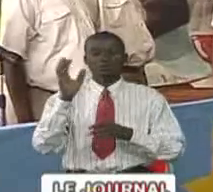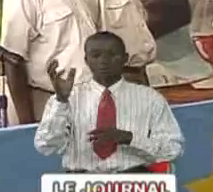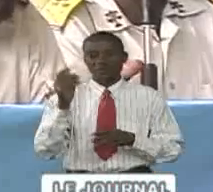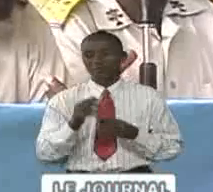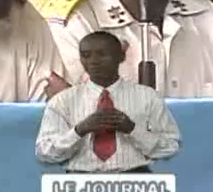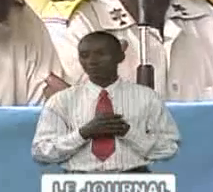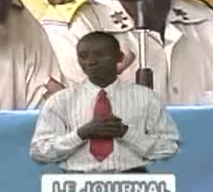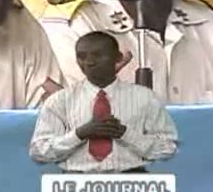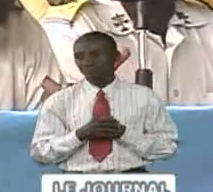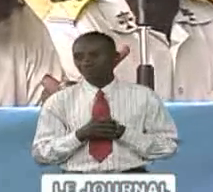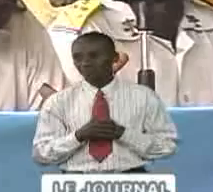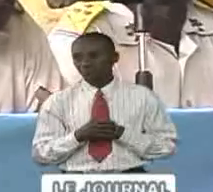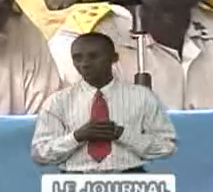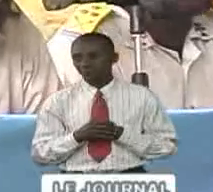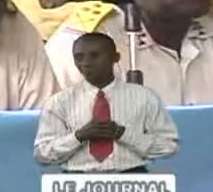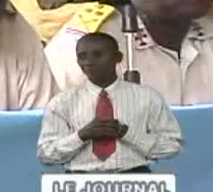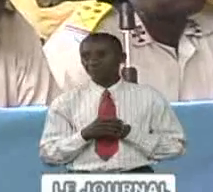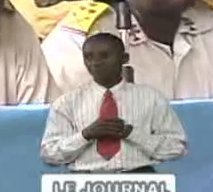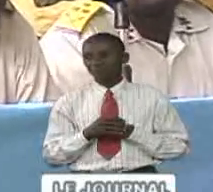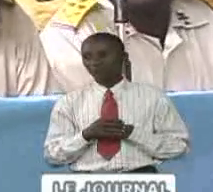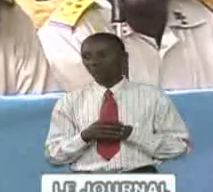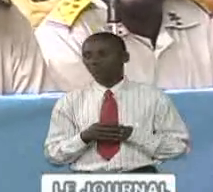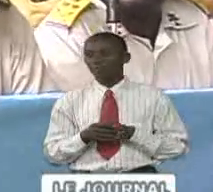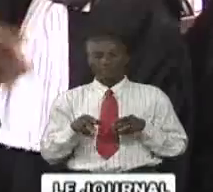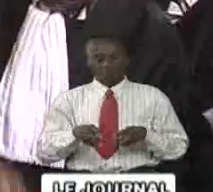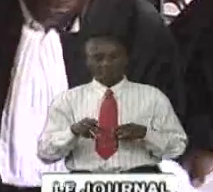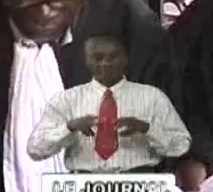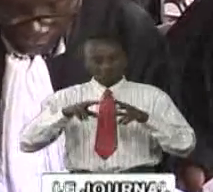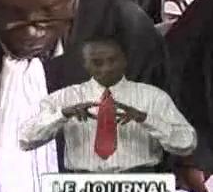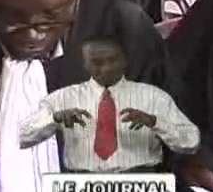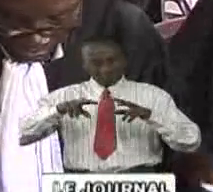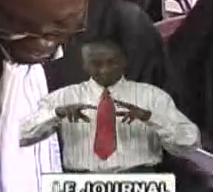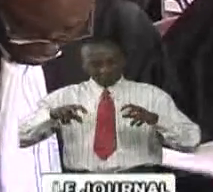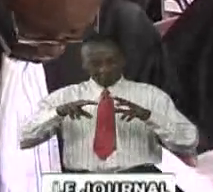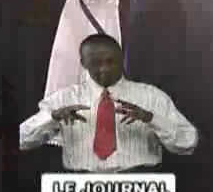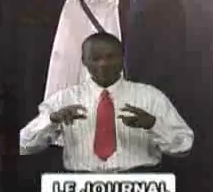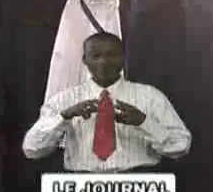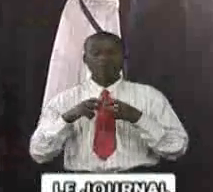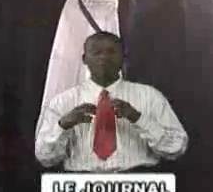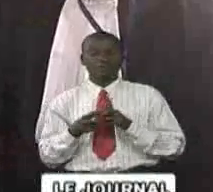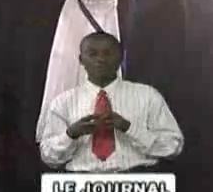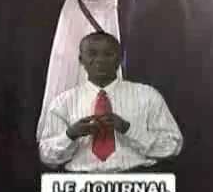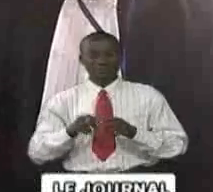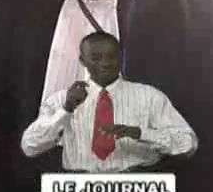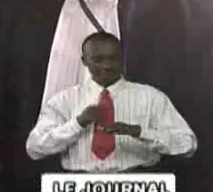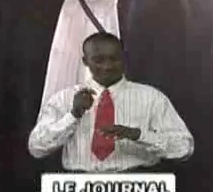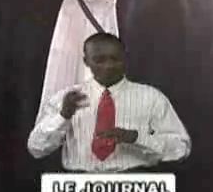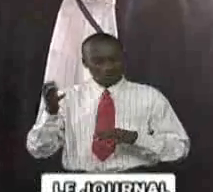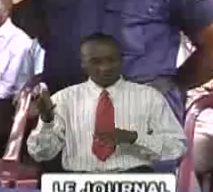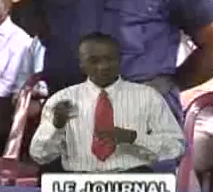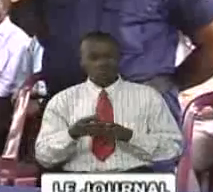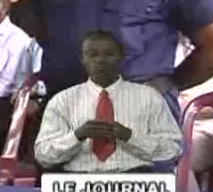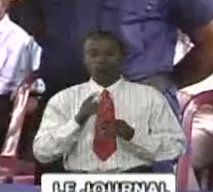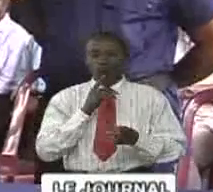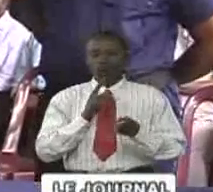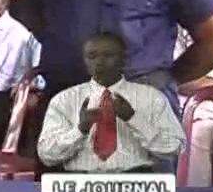cour militaire était sur le point d'examiner le fond de l'affaire, les avocats de la partie civile ont soulevé une nouvelle exception tendant